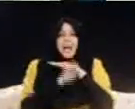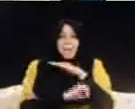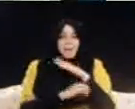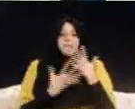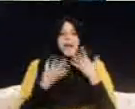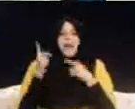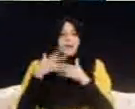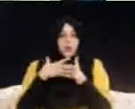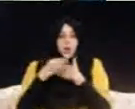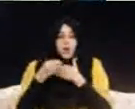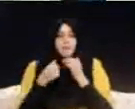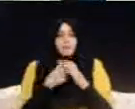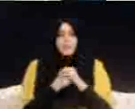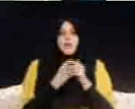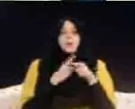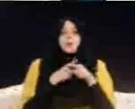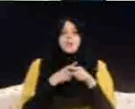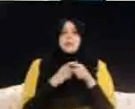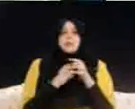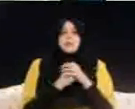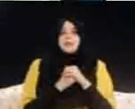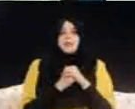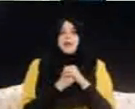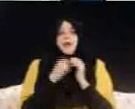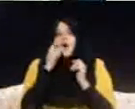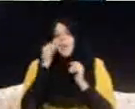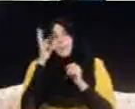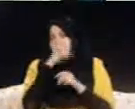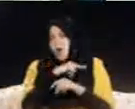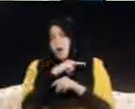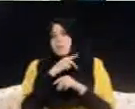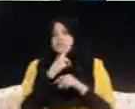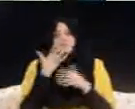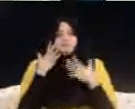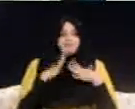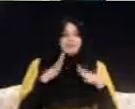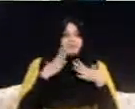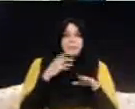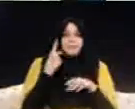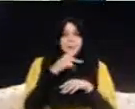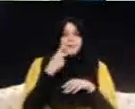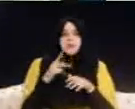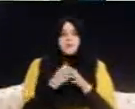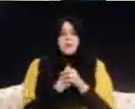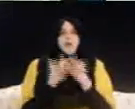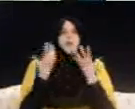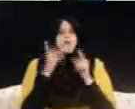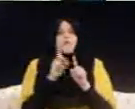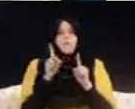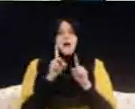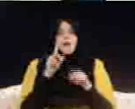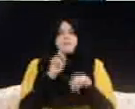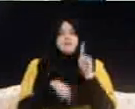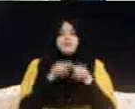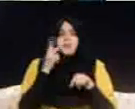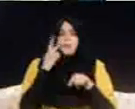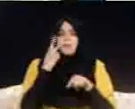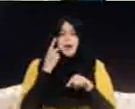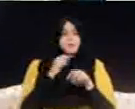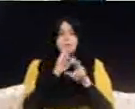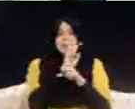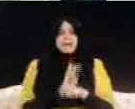ومع الراجل كيموت ثاني يخلي قرشو وطردوا البنات ما يحبوش يخرجوا خا الشعب بهم، يقولوا لك يعني